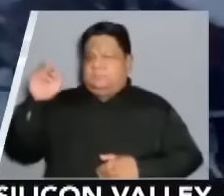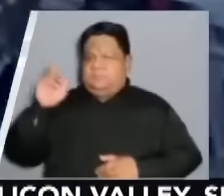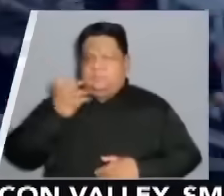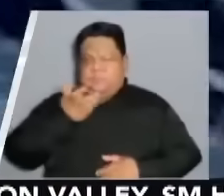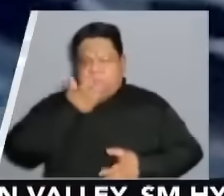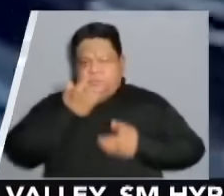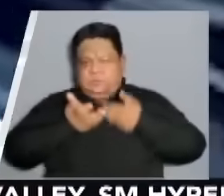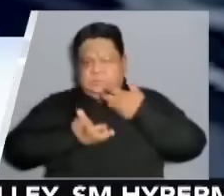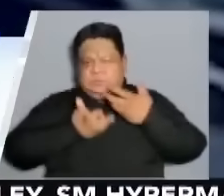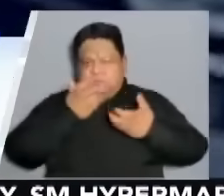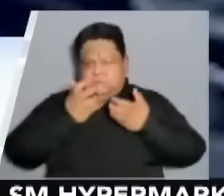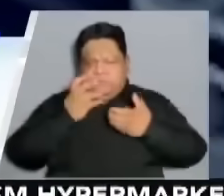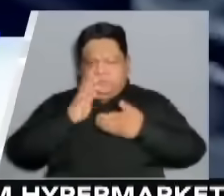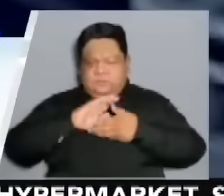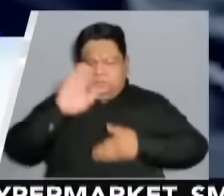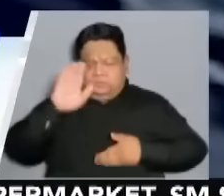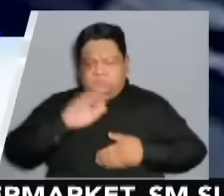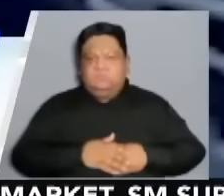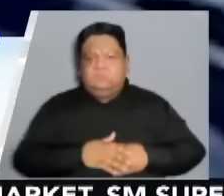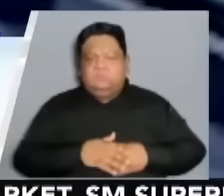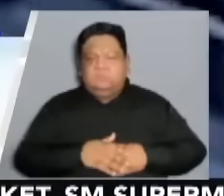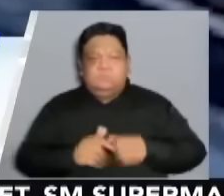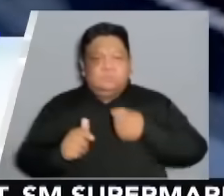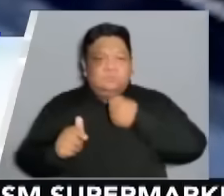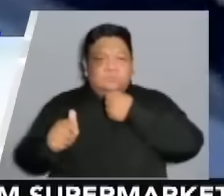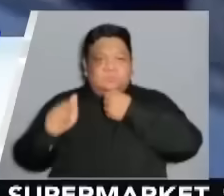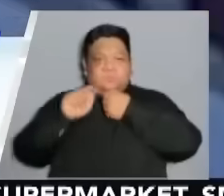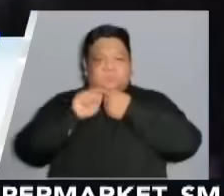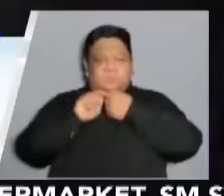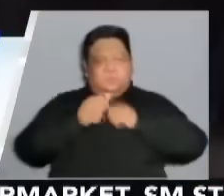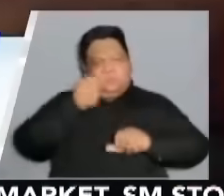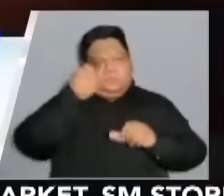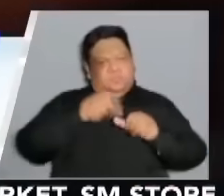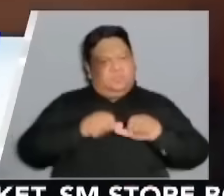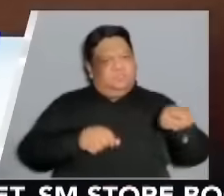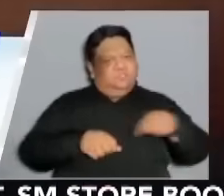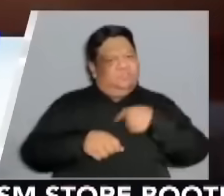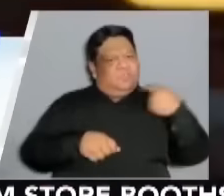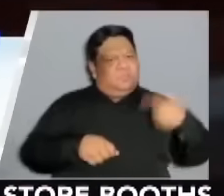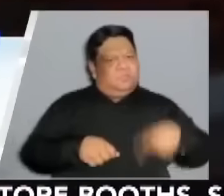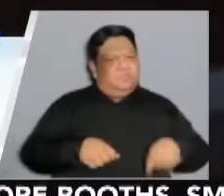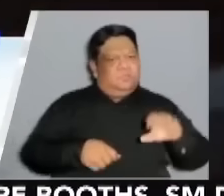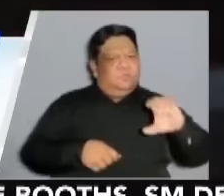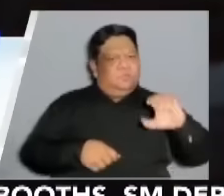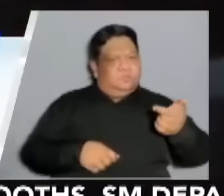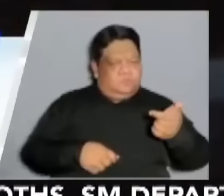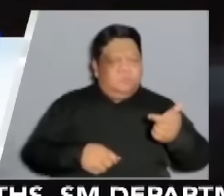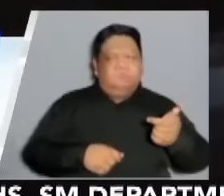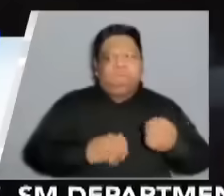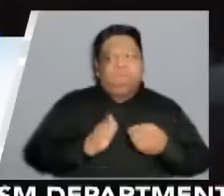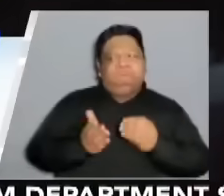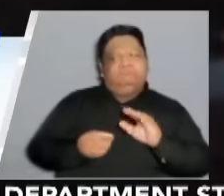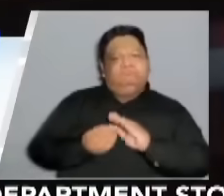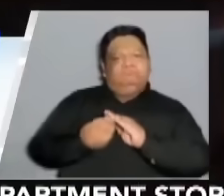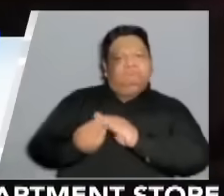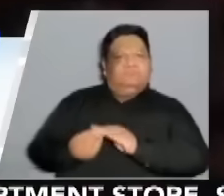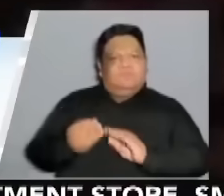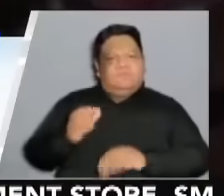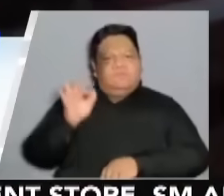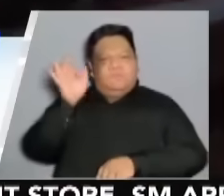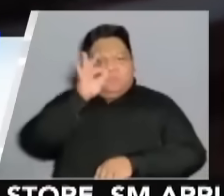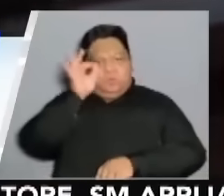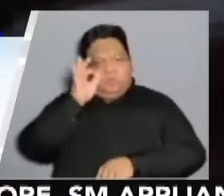Kasunod ng pangaharas ng China Coast Guard sa mga sundalong Pilipino sa Yungin Shoal noong June 17 na ikinasugat ng isa sa kanila.